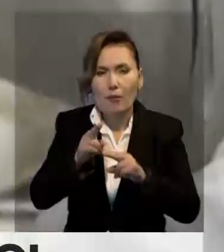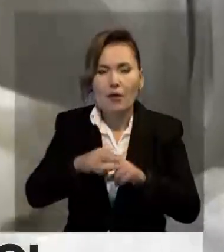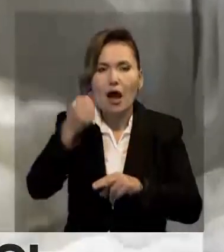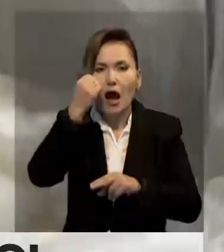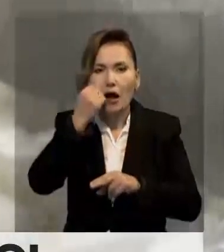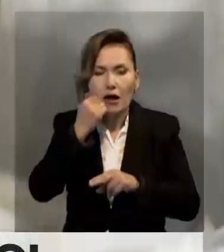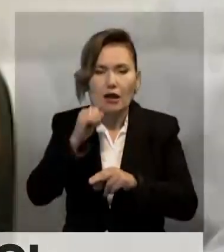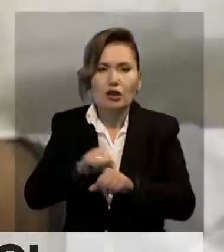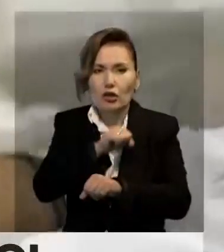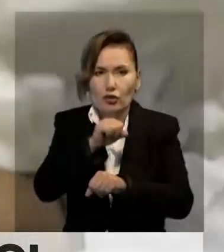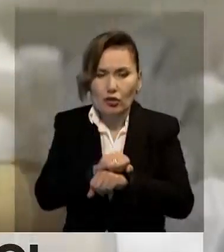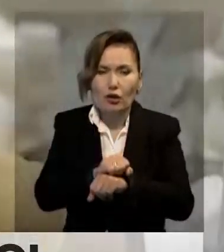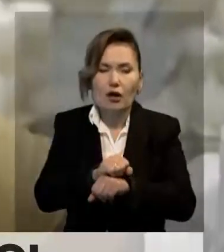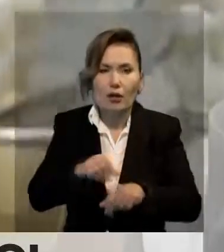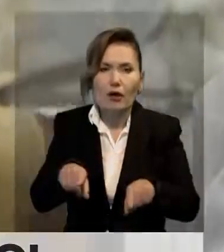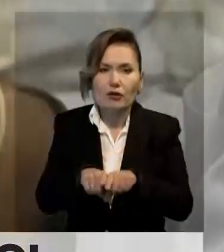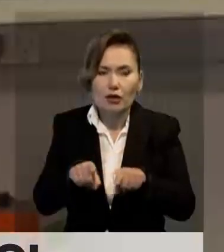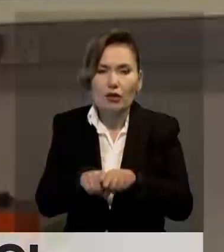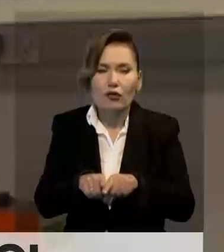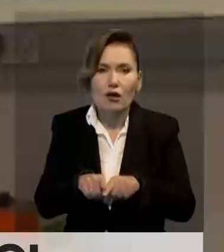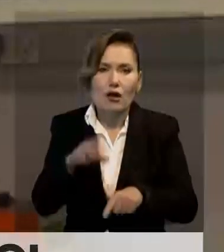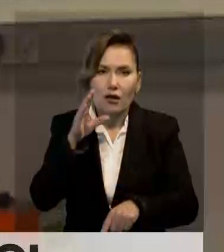қартаюды кері айналдыратын гросс фактор анықталды.